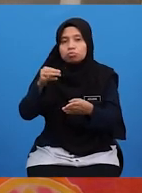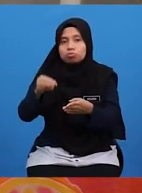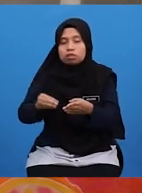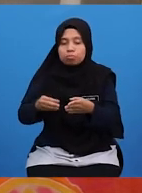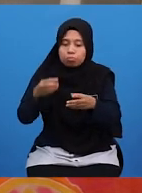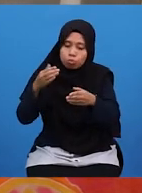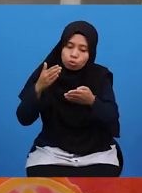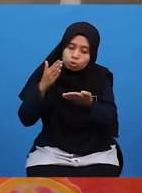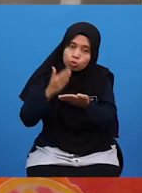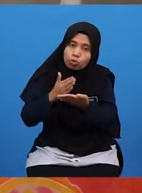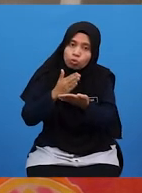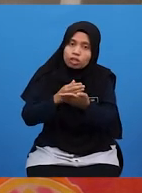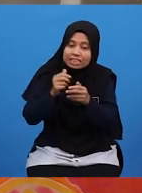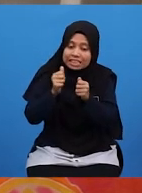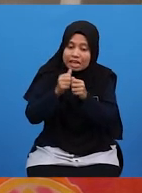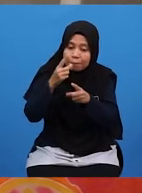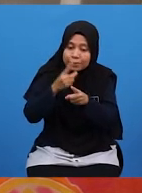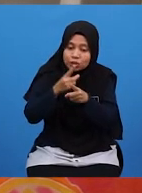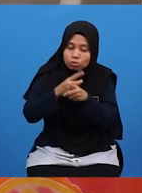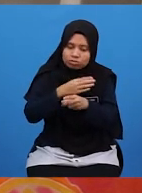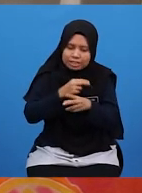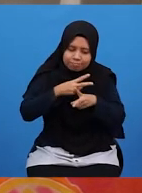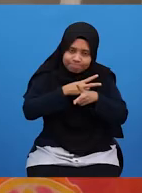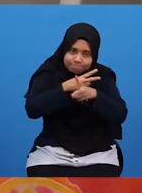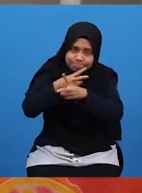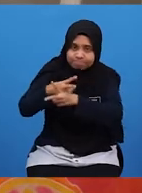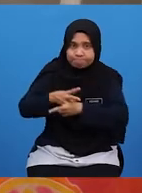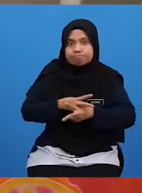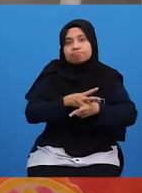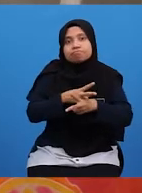memotong ketulan ini dengan teliti dan berhati-hati.